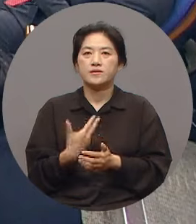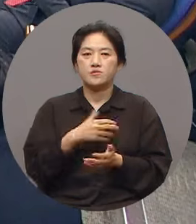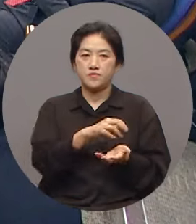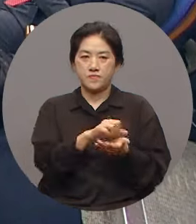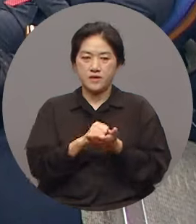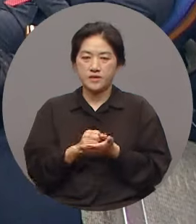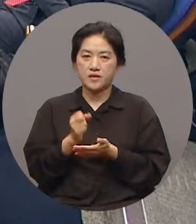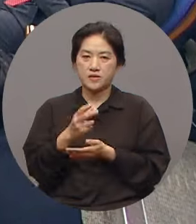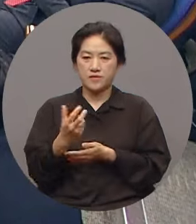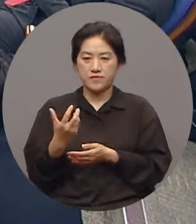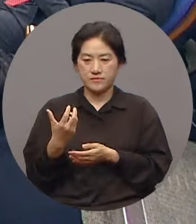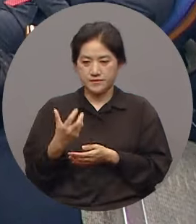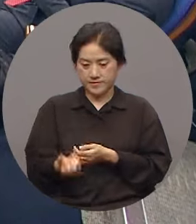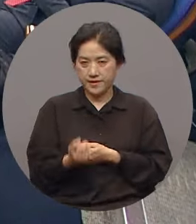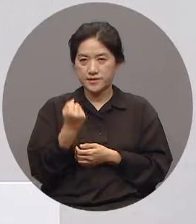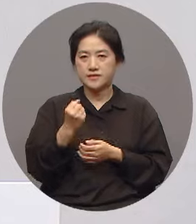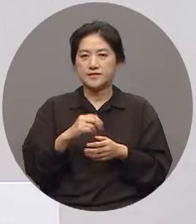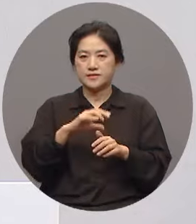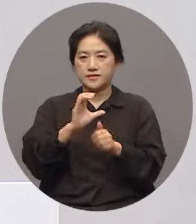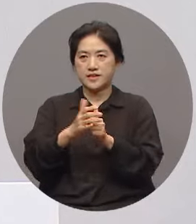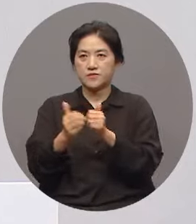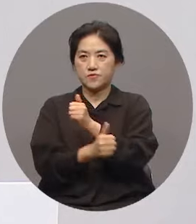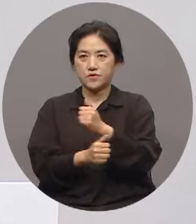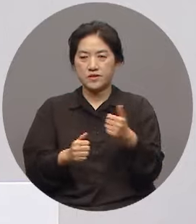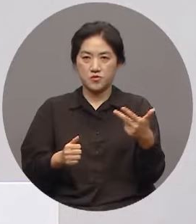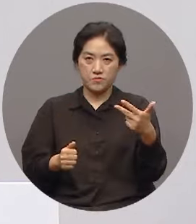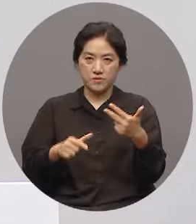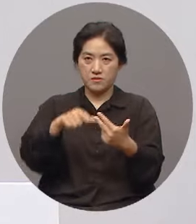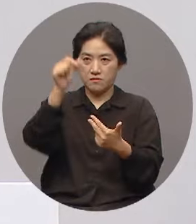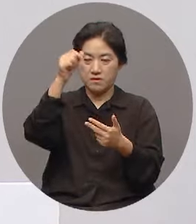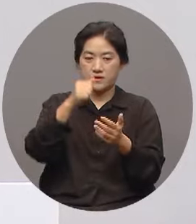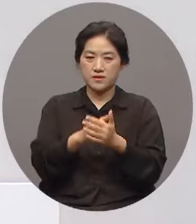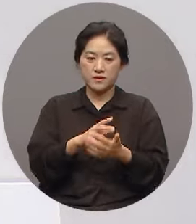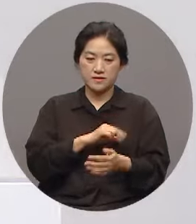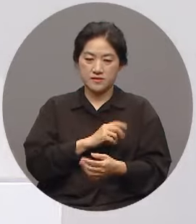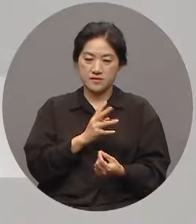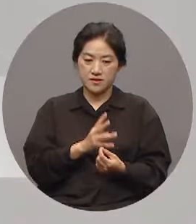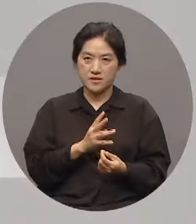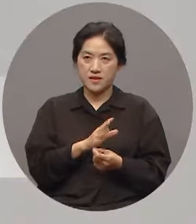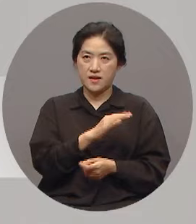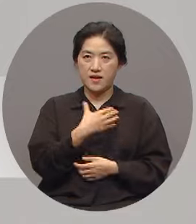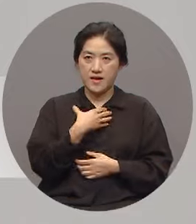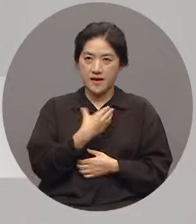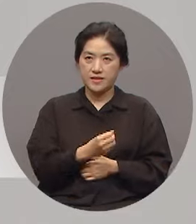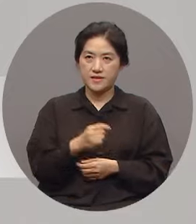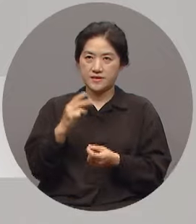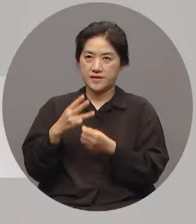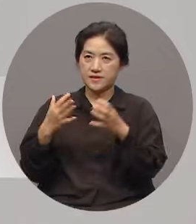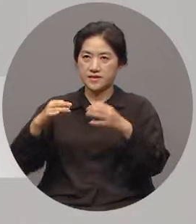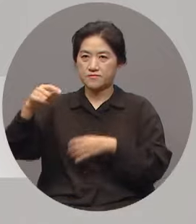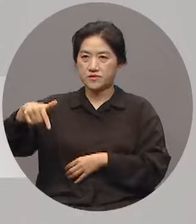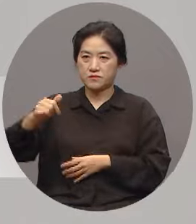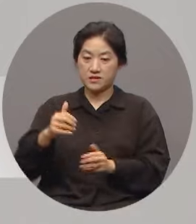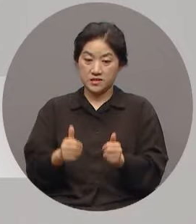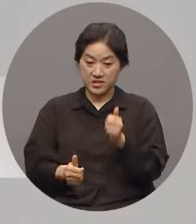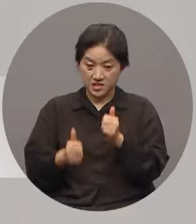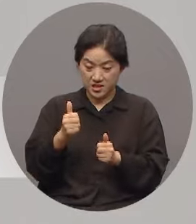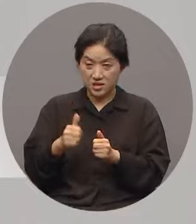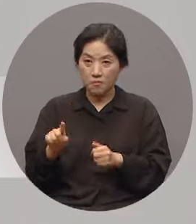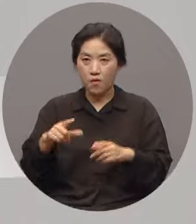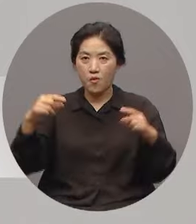한 여당목 상임위원장 7명도 각각 선출했는데 4선 안철수 의원과 3선 김석기 의원이 경쟁을